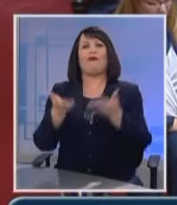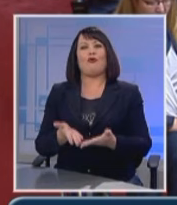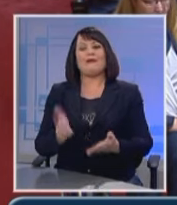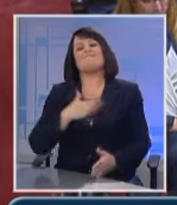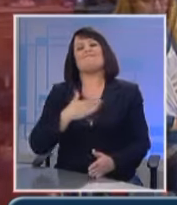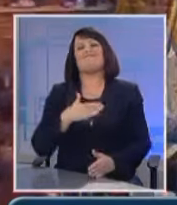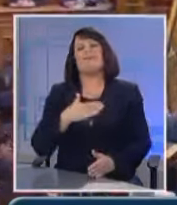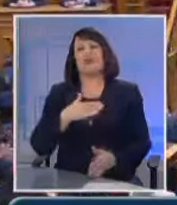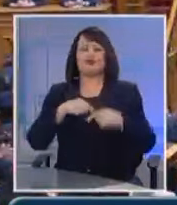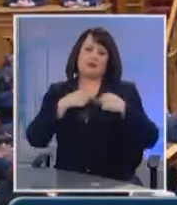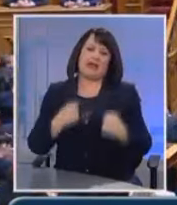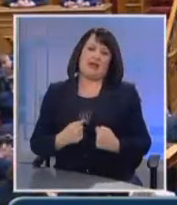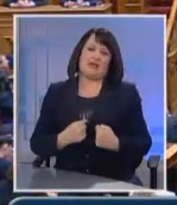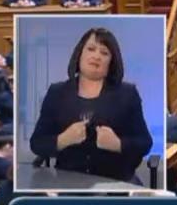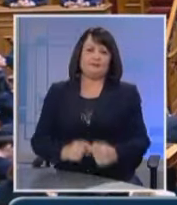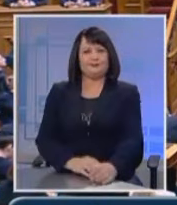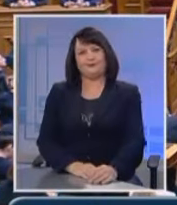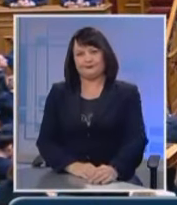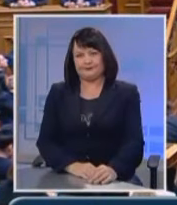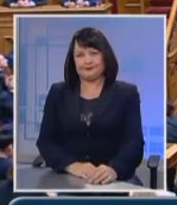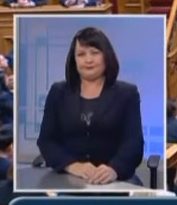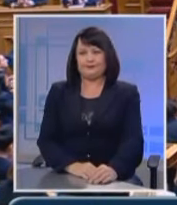σας ευχαριστούμε από καρδιάς.